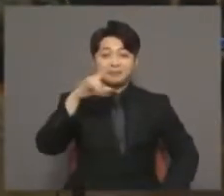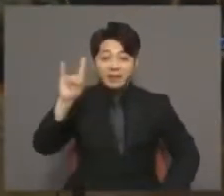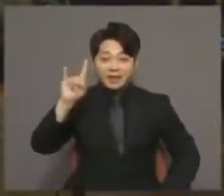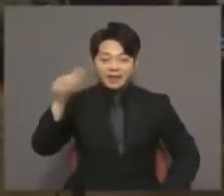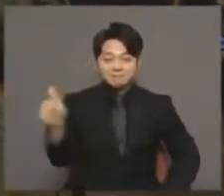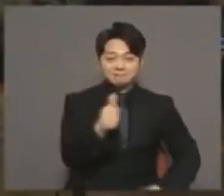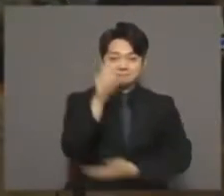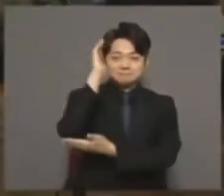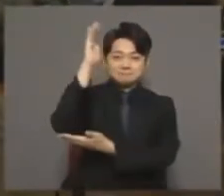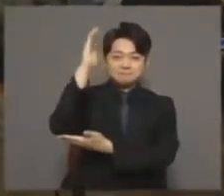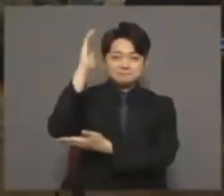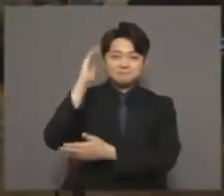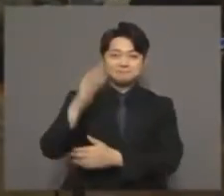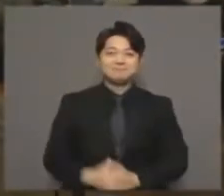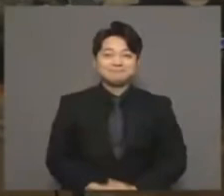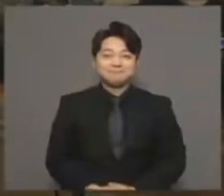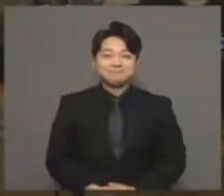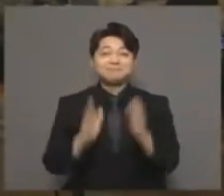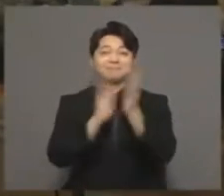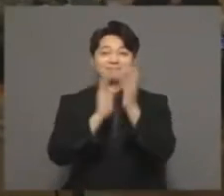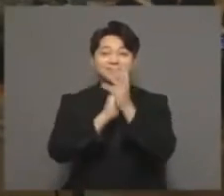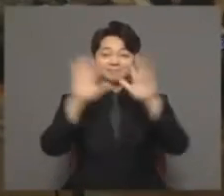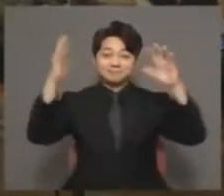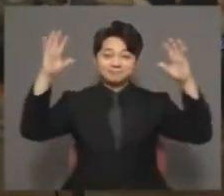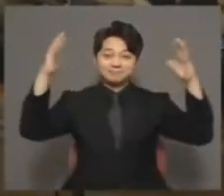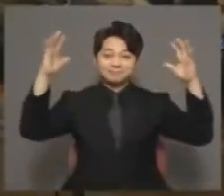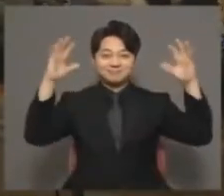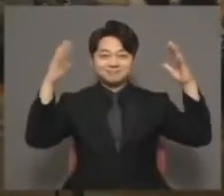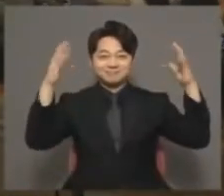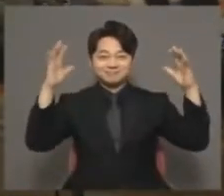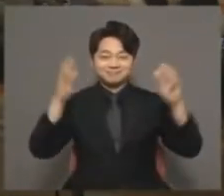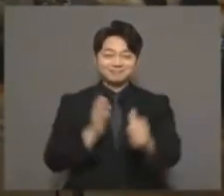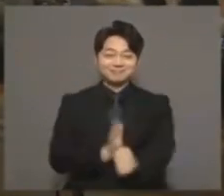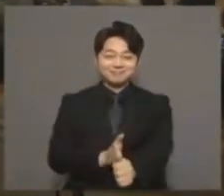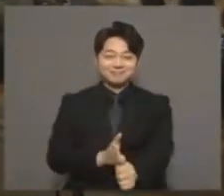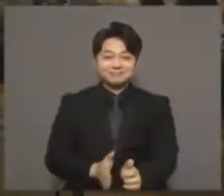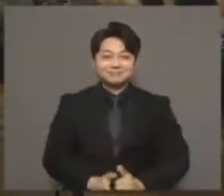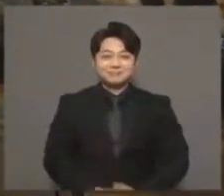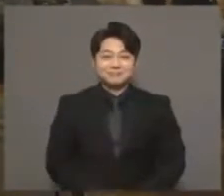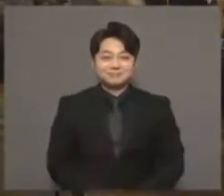연설이 있겠습니다. 뜨거운 박수로 맞아주시기 바랍니다.